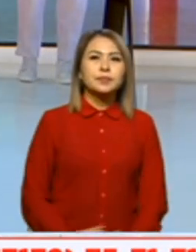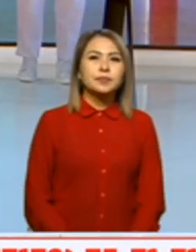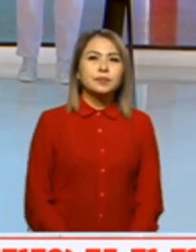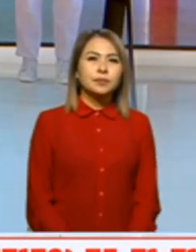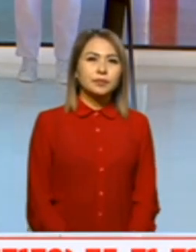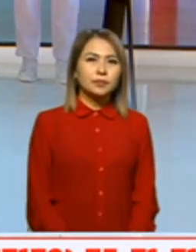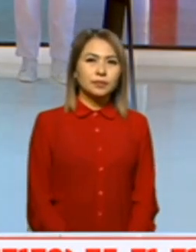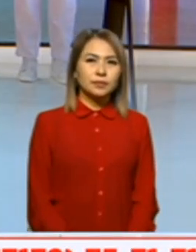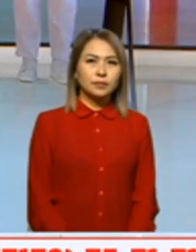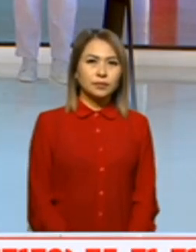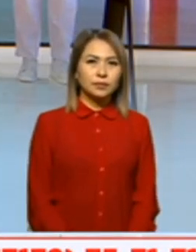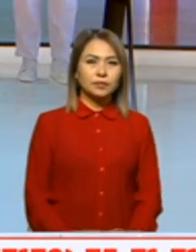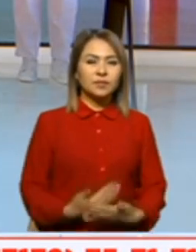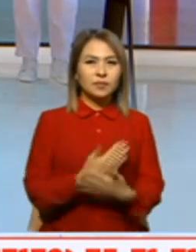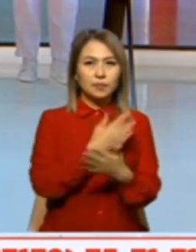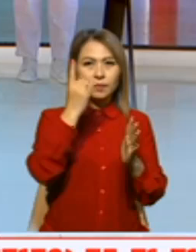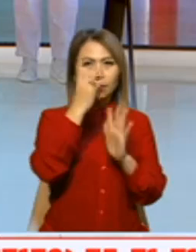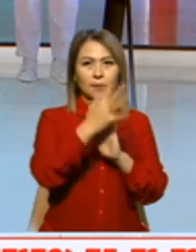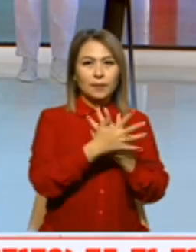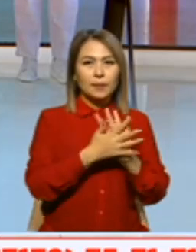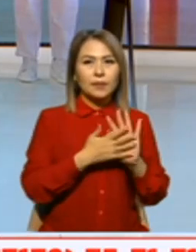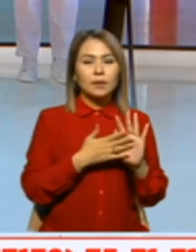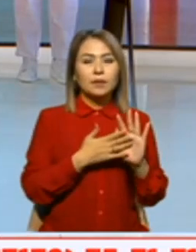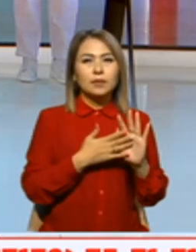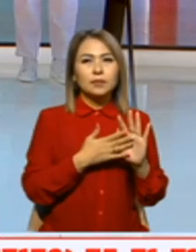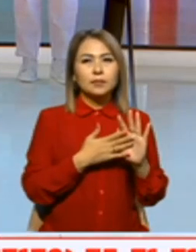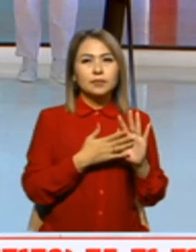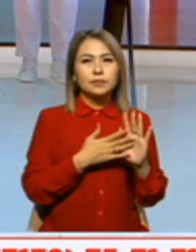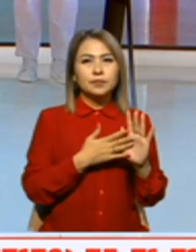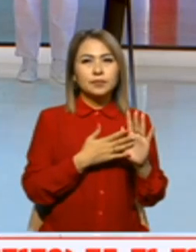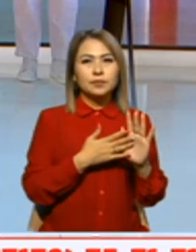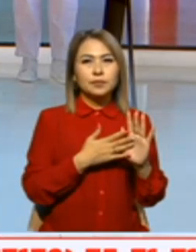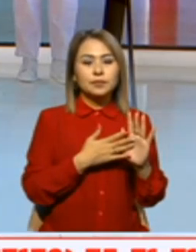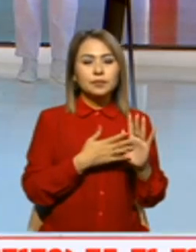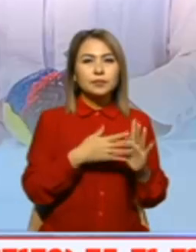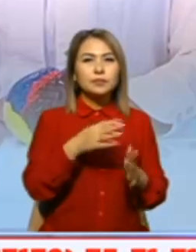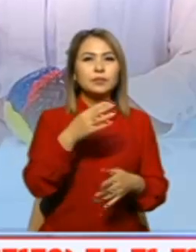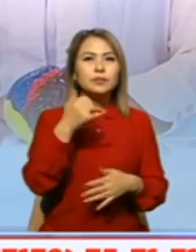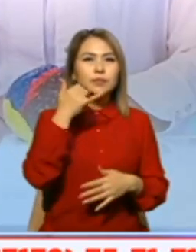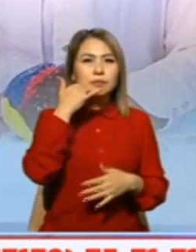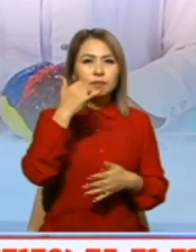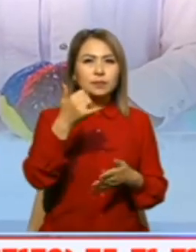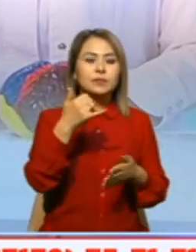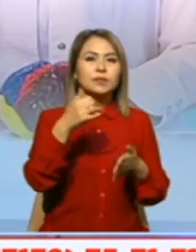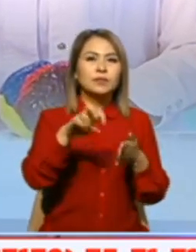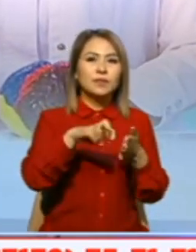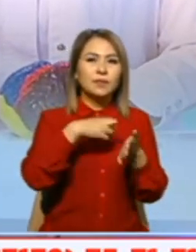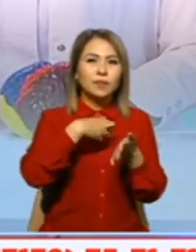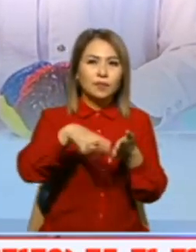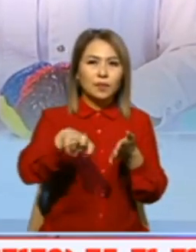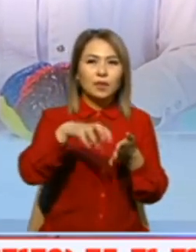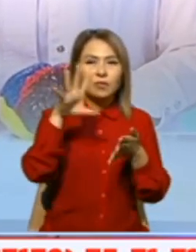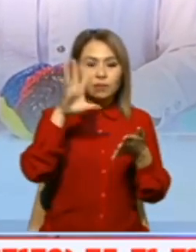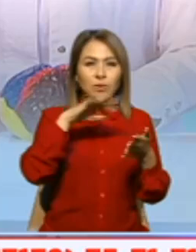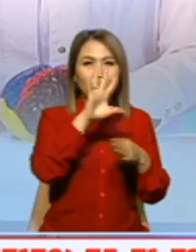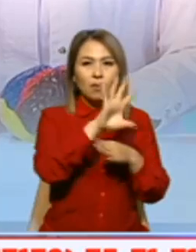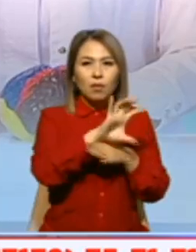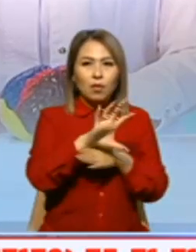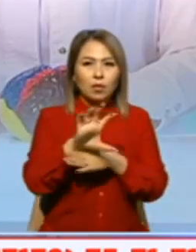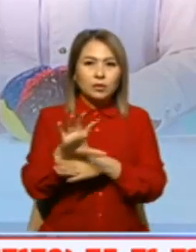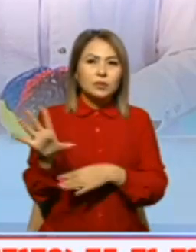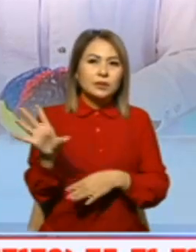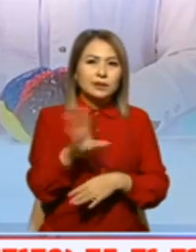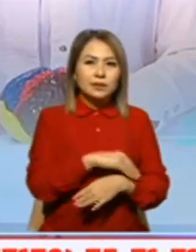Жұлдыз? Сізге түсінікті ғой барлығы, байланыстан үзілмеңіз, біздің редакторларға WhatsApp желісіне барлық суреттеріңіз,